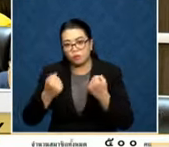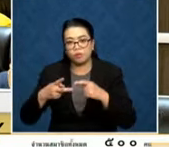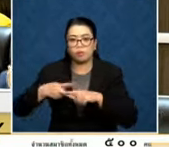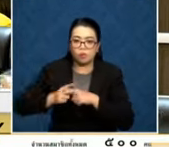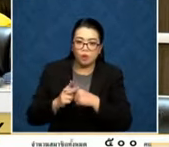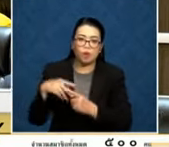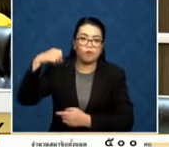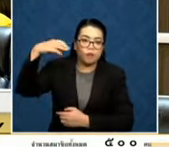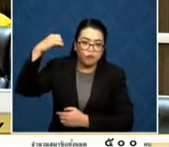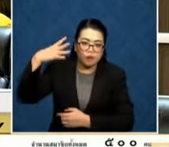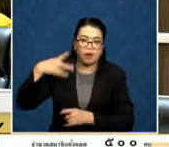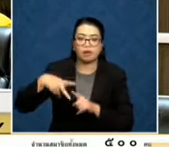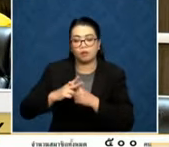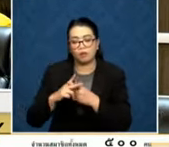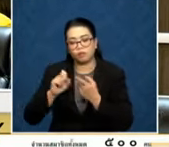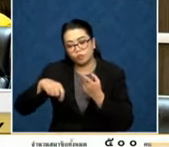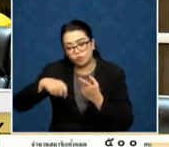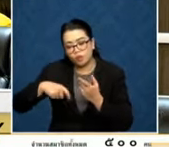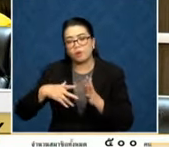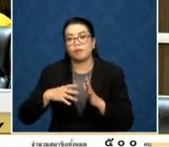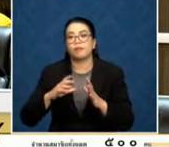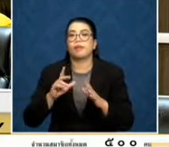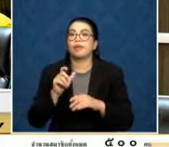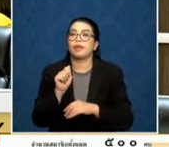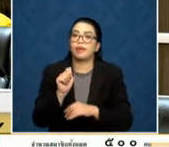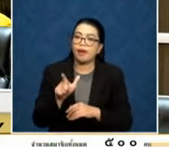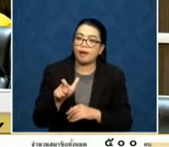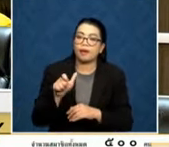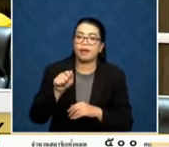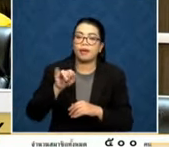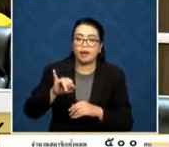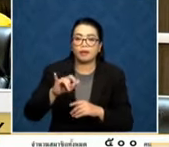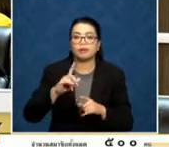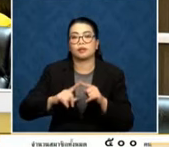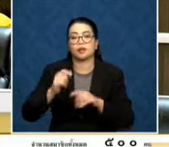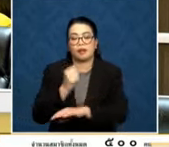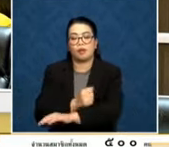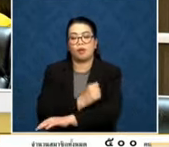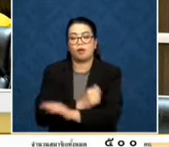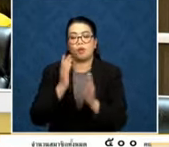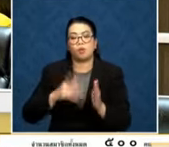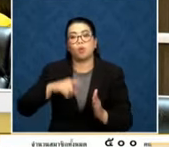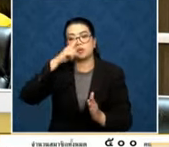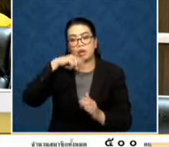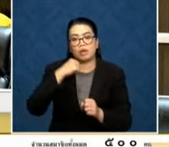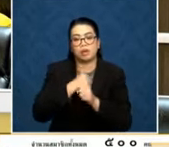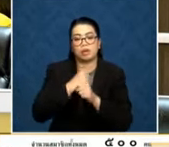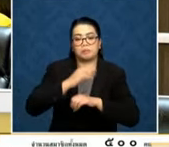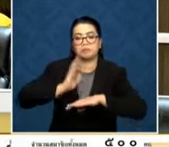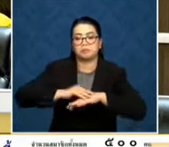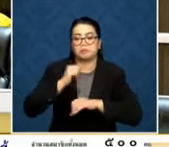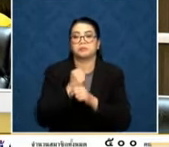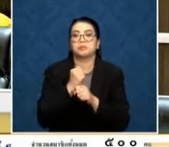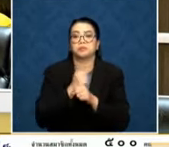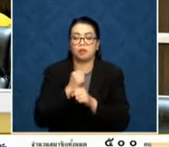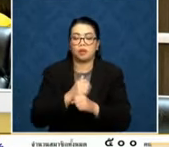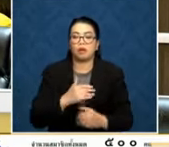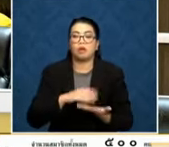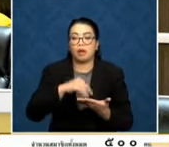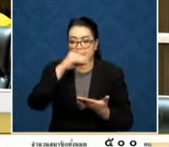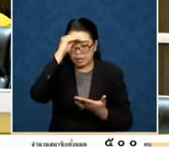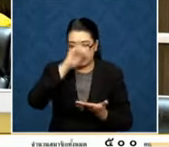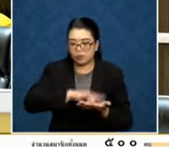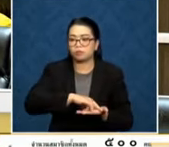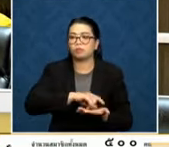ช่างยนต์เอ่อช่างในเรื่องของ AIเนี่ยมีต้องการแรงงานของคนไทยในเรื่องของผู้เชี่ยวชาญกี่คนก็ส่งไปเรียนใน